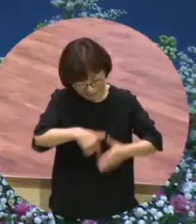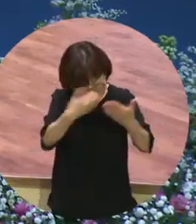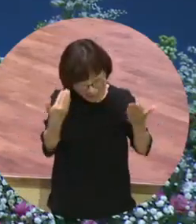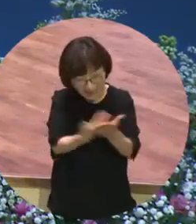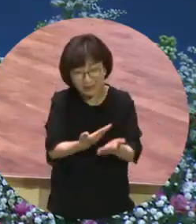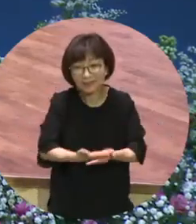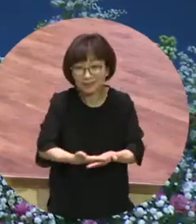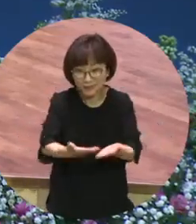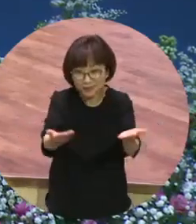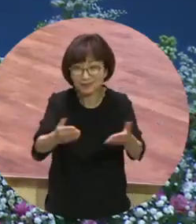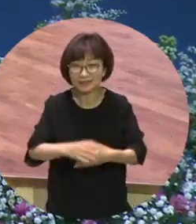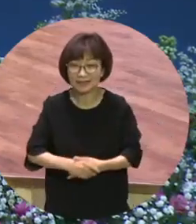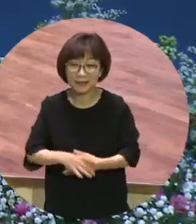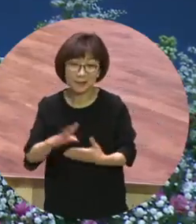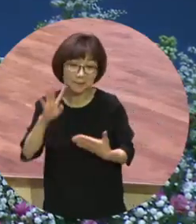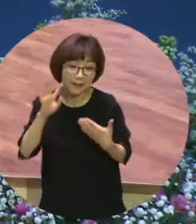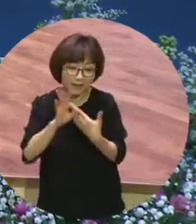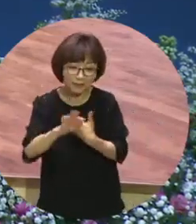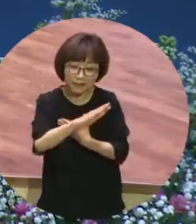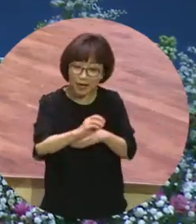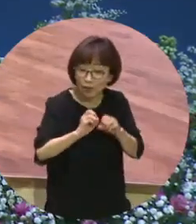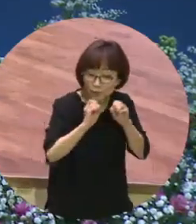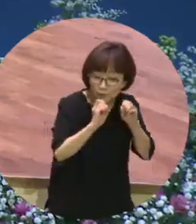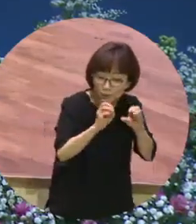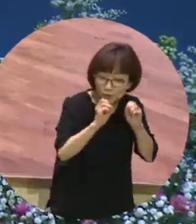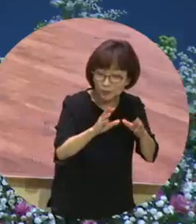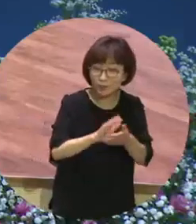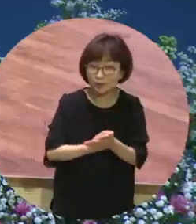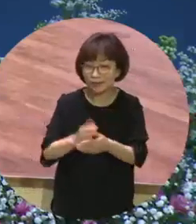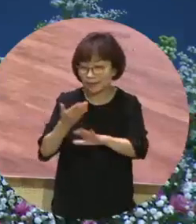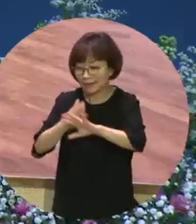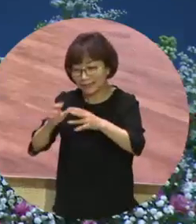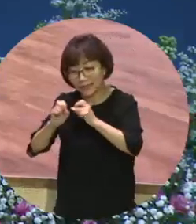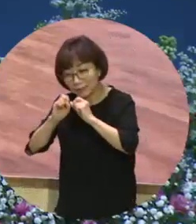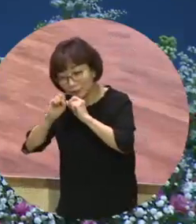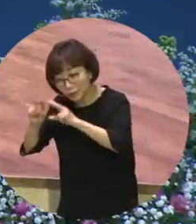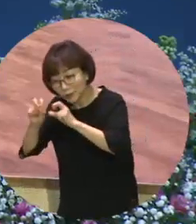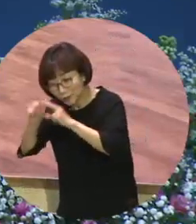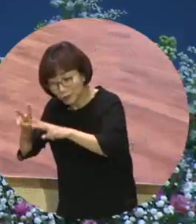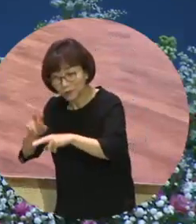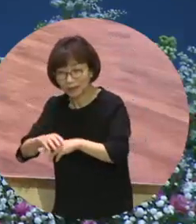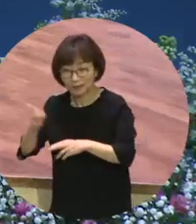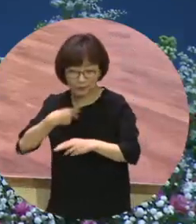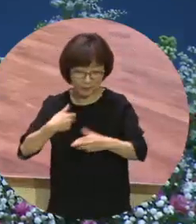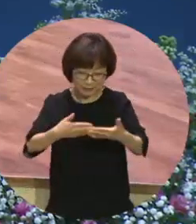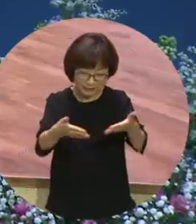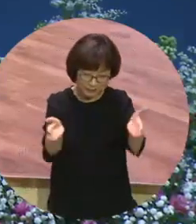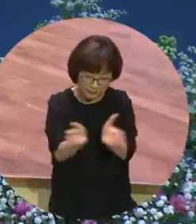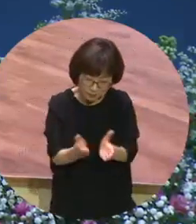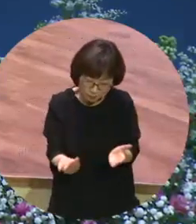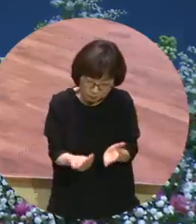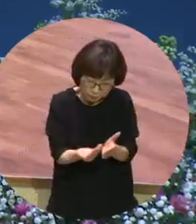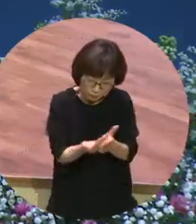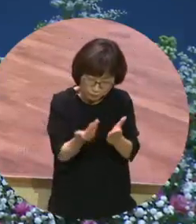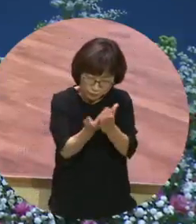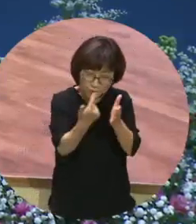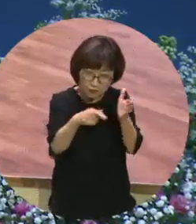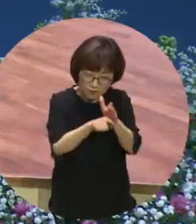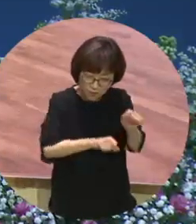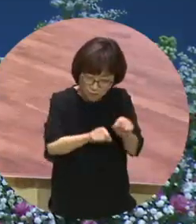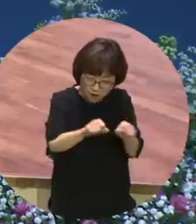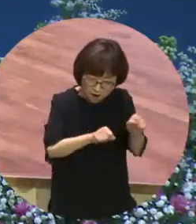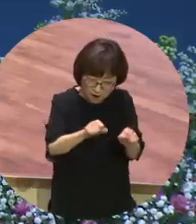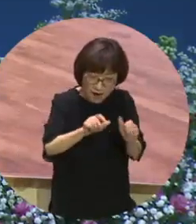하도록 선교한다, 전도한다, 기복음한다, 기관복음시킨다, 그 일을 하게 하기 위해서 하나님의